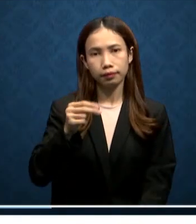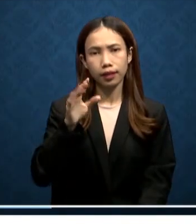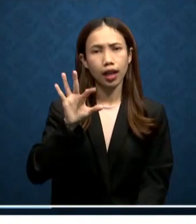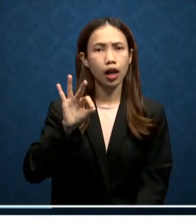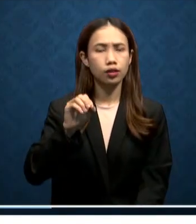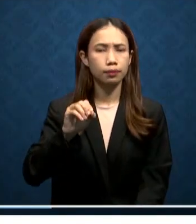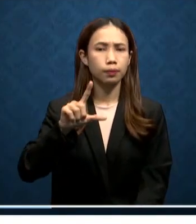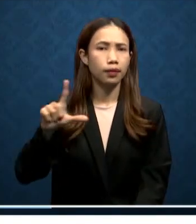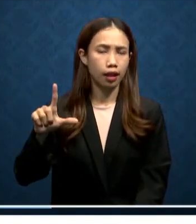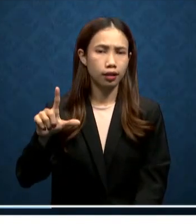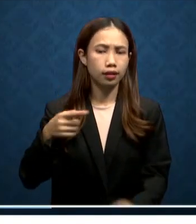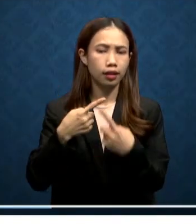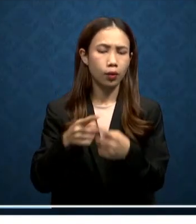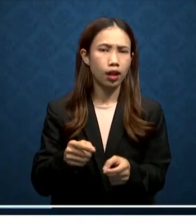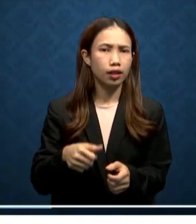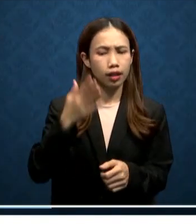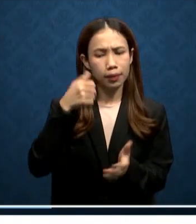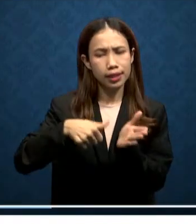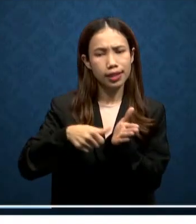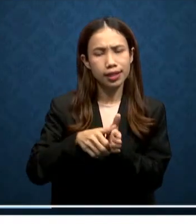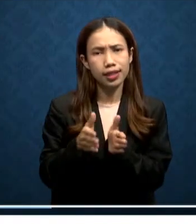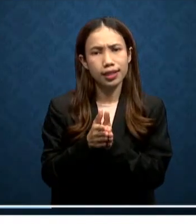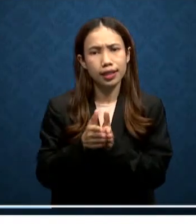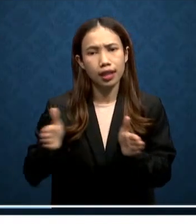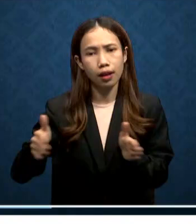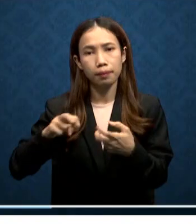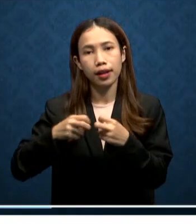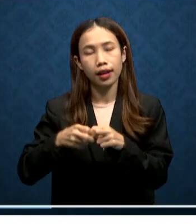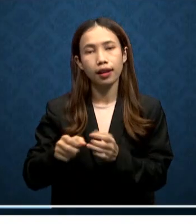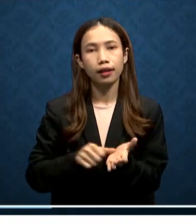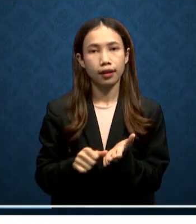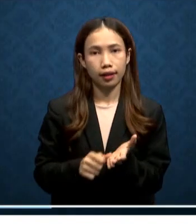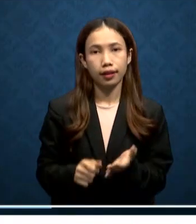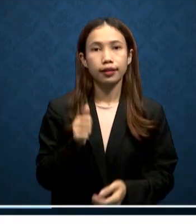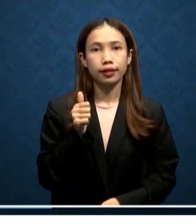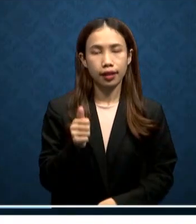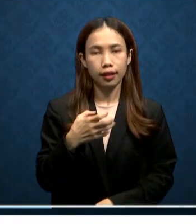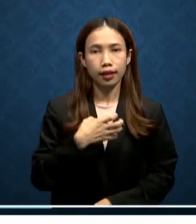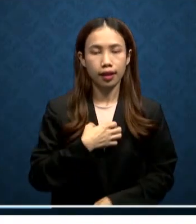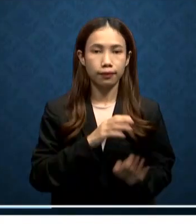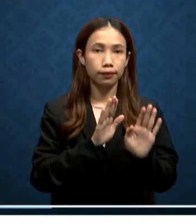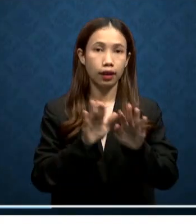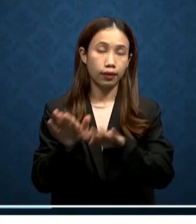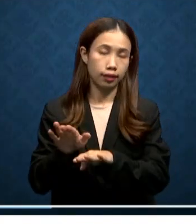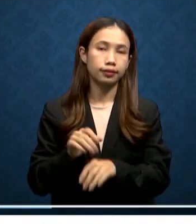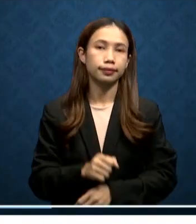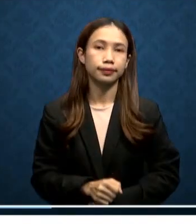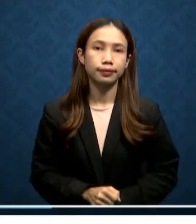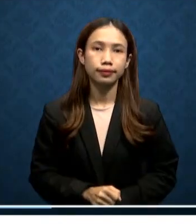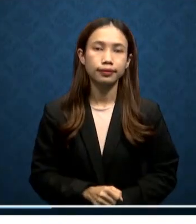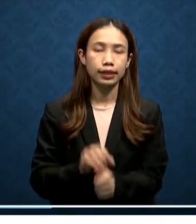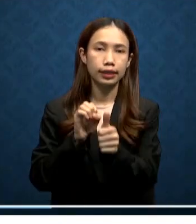90กว่าล้านและนี่ระยะยาวท่านก็สามารถแก้ปัญญหาได้นะอันนี้ก็อยากจะฝากเป็นข้อสังเกต